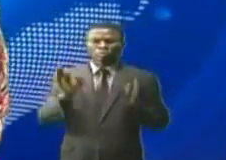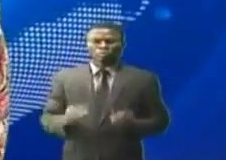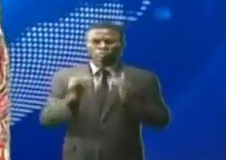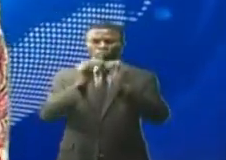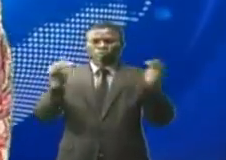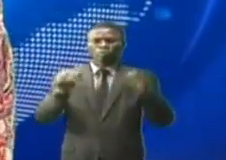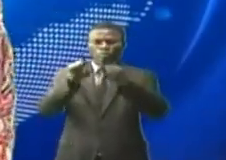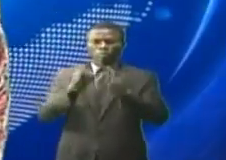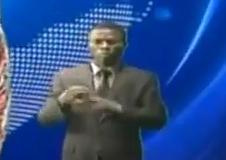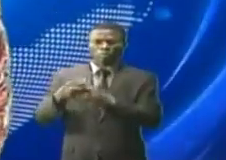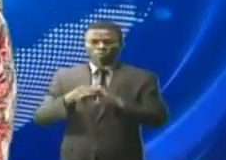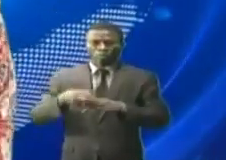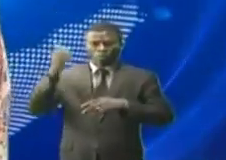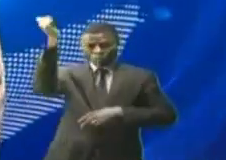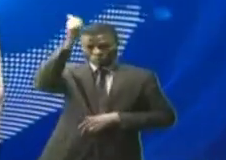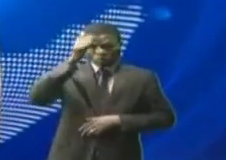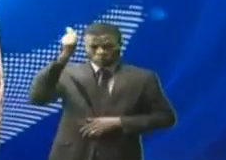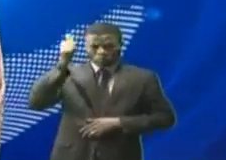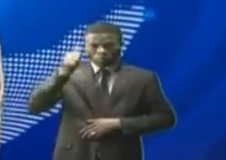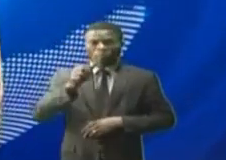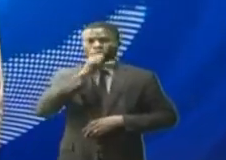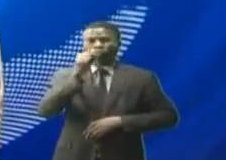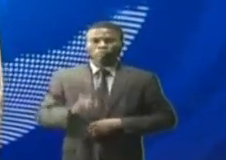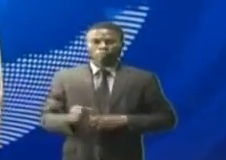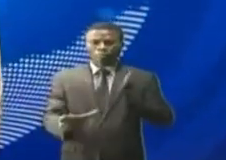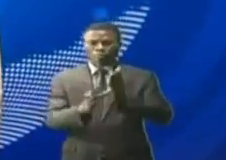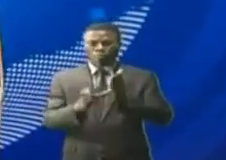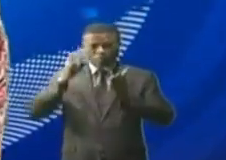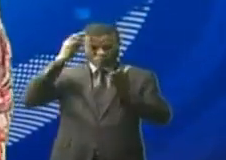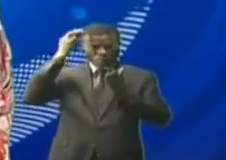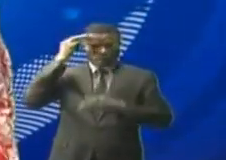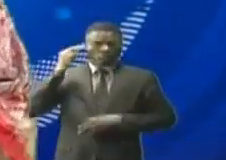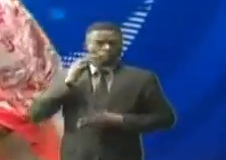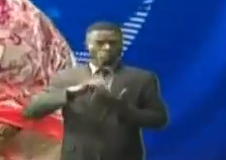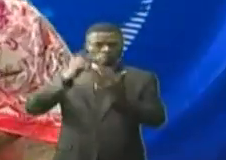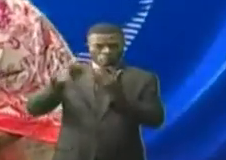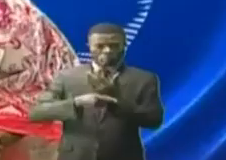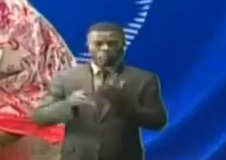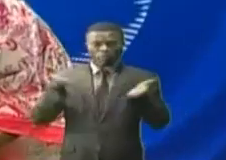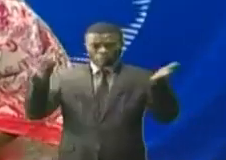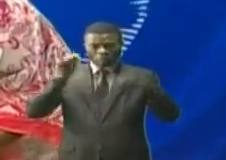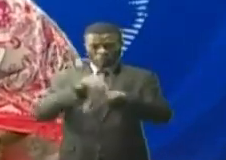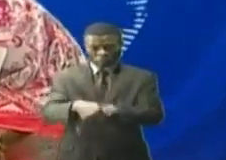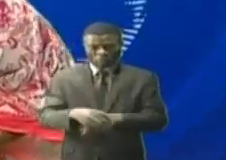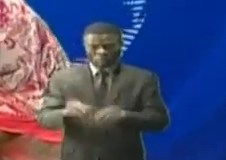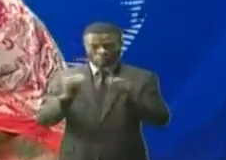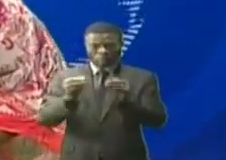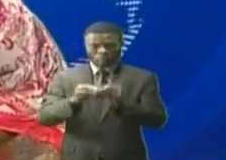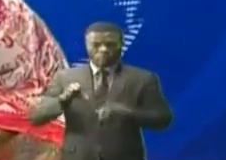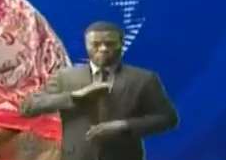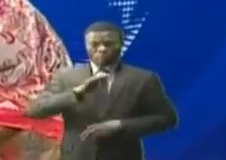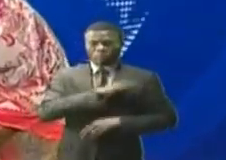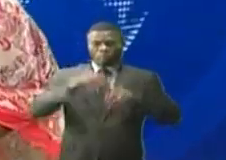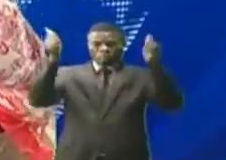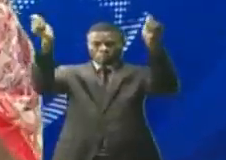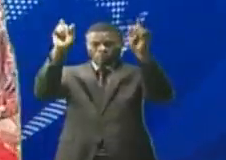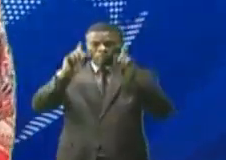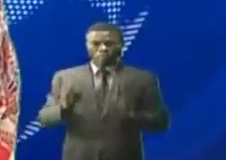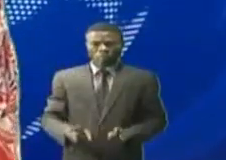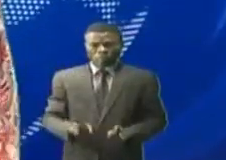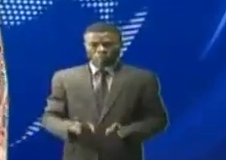et la sécurité en Afrique, l'ancien vice-ministre du Plan a participé à la réunion du Comité Afrique